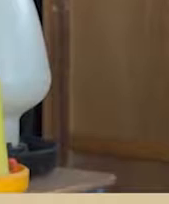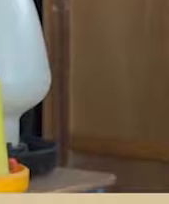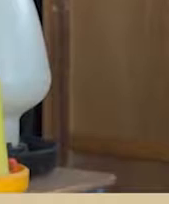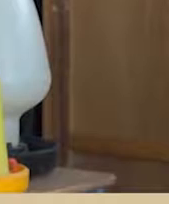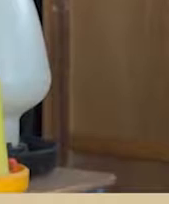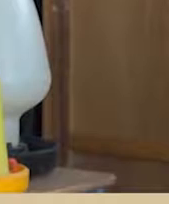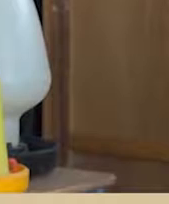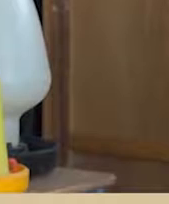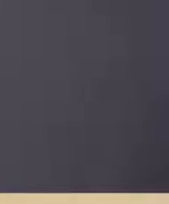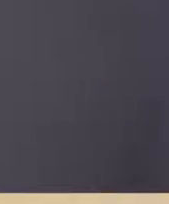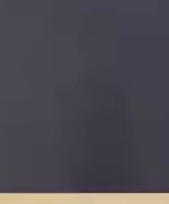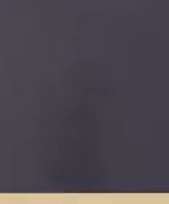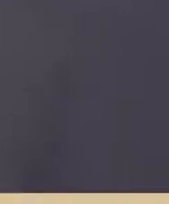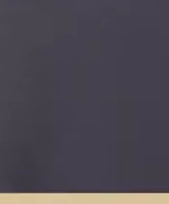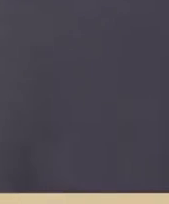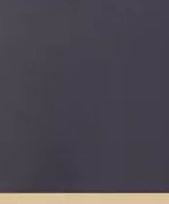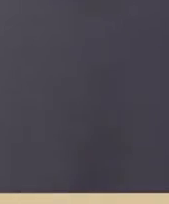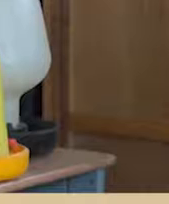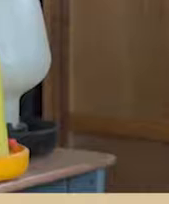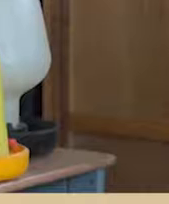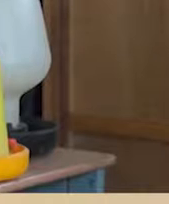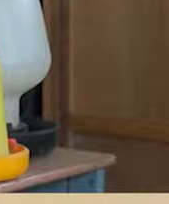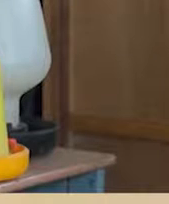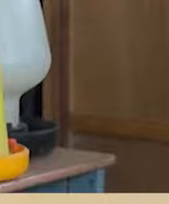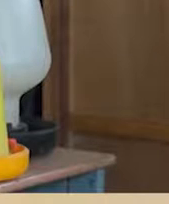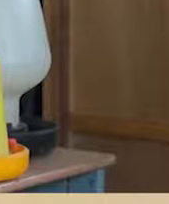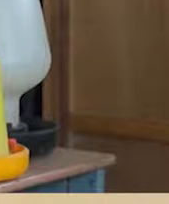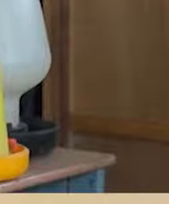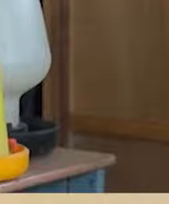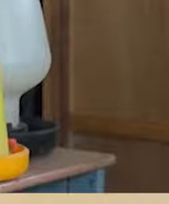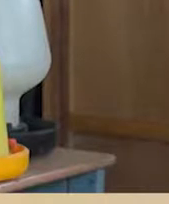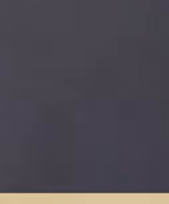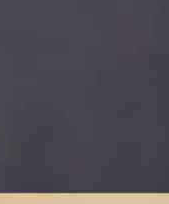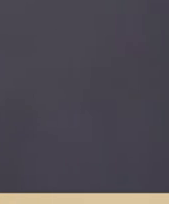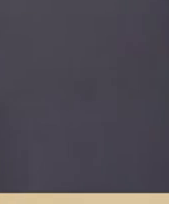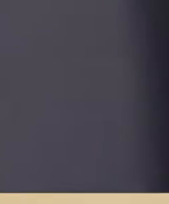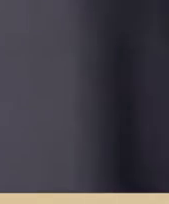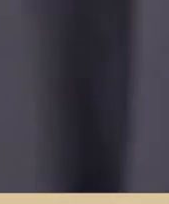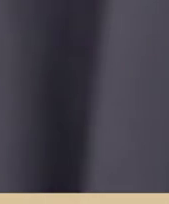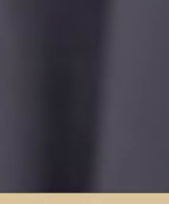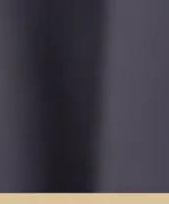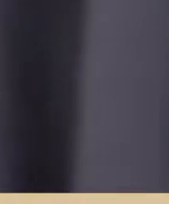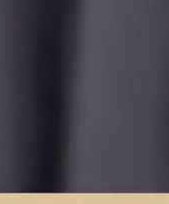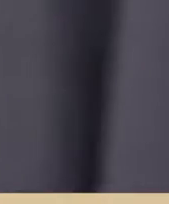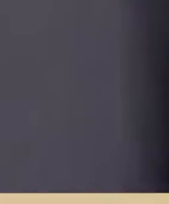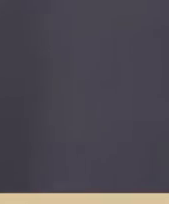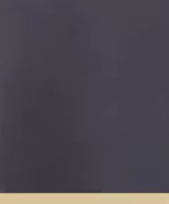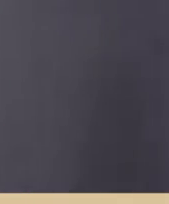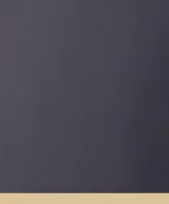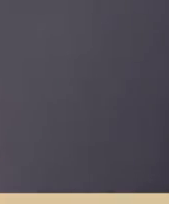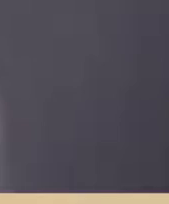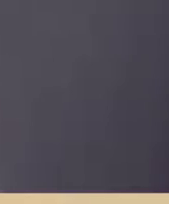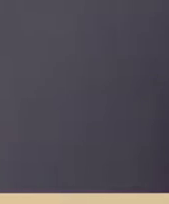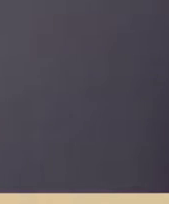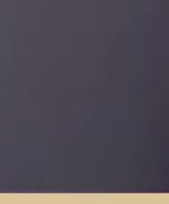pun. Tengoklah sikap kamu ni. Kalau kamu tak ubah sikap kamu begini, tak ada siapa yang akan ambil kamu bekerja. Saya minta maaf,